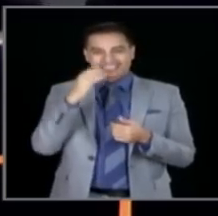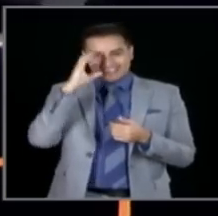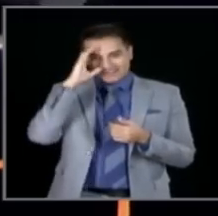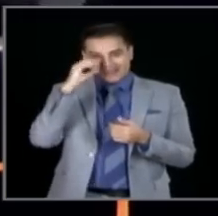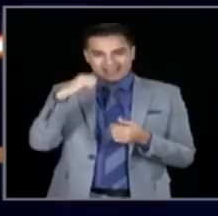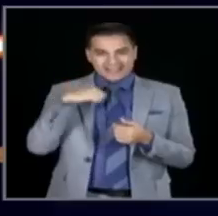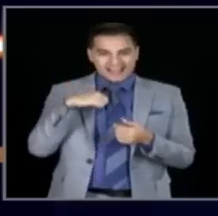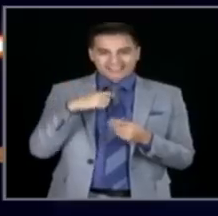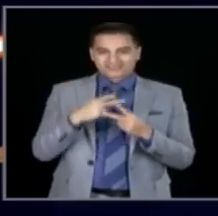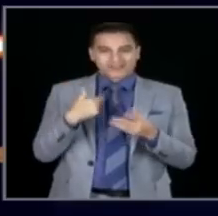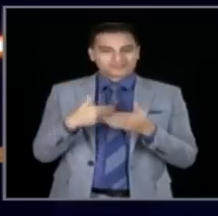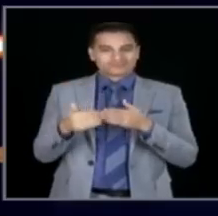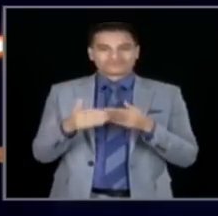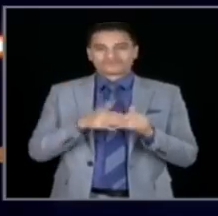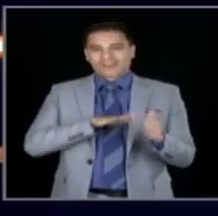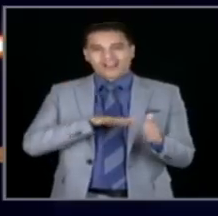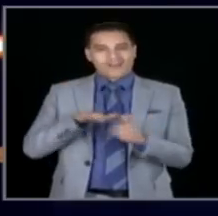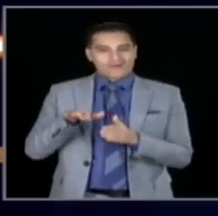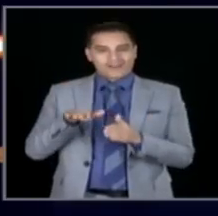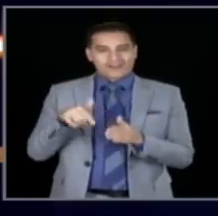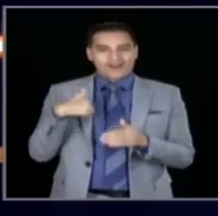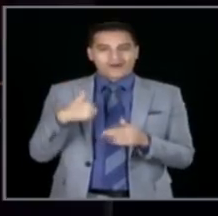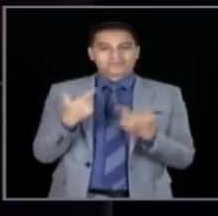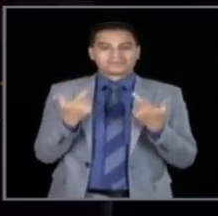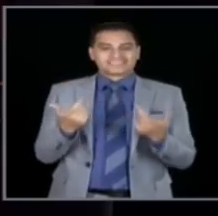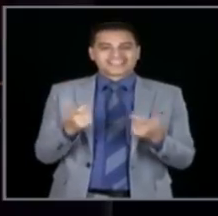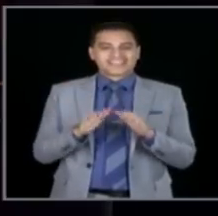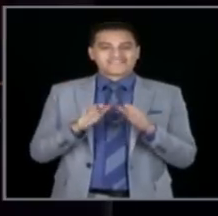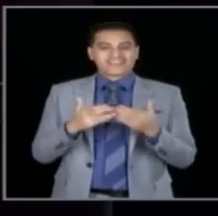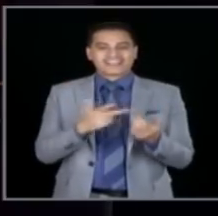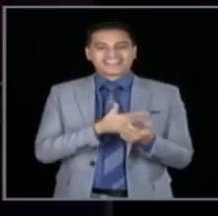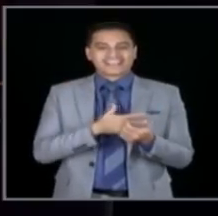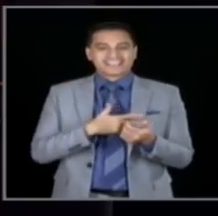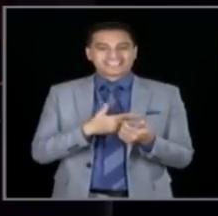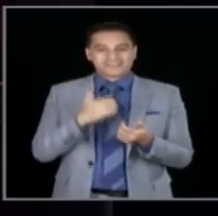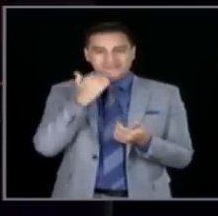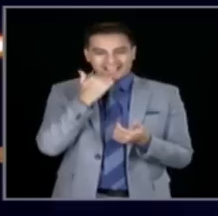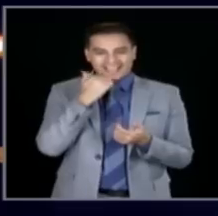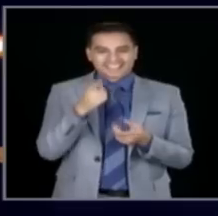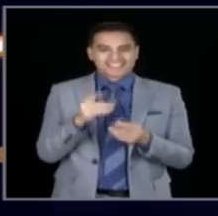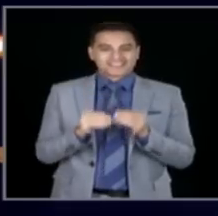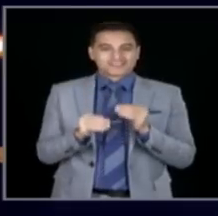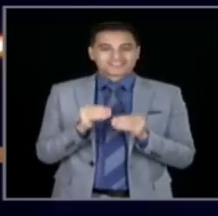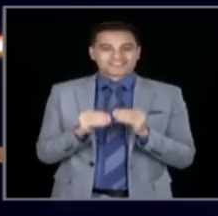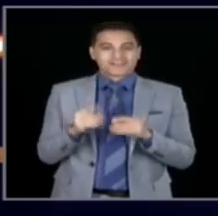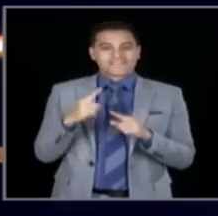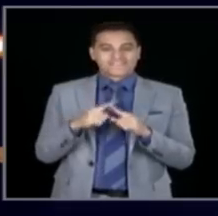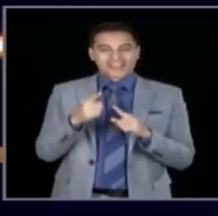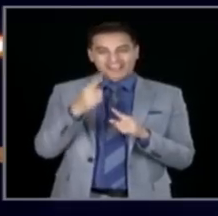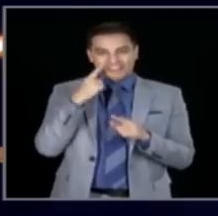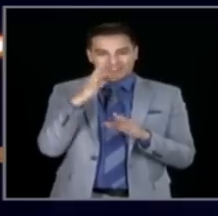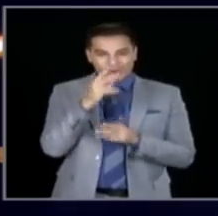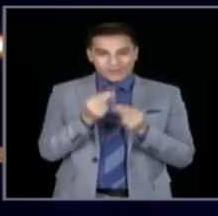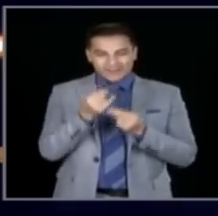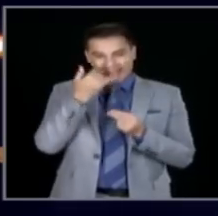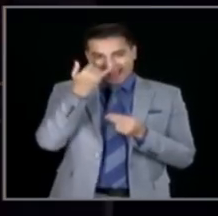لطيفه. لا ده احنا كنا مستنيين فريق يسمي نفسه الاهلي، ولكن ما حصلش. تمام. بعدين الطريف في الموضوع،